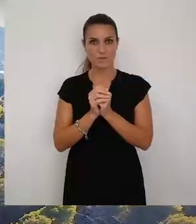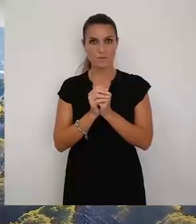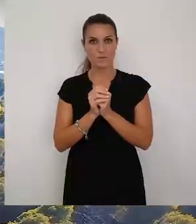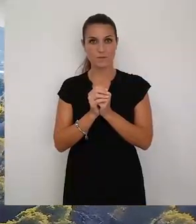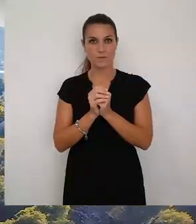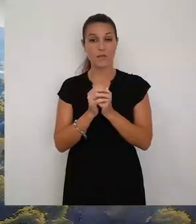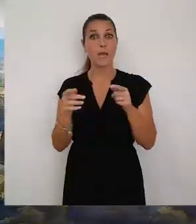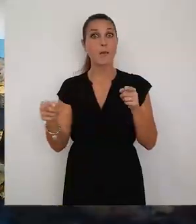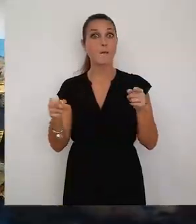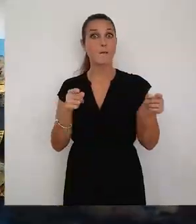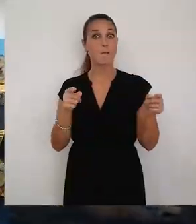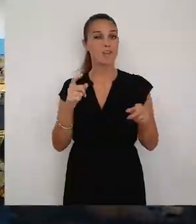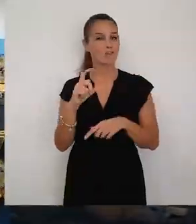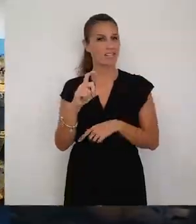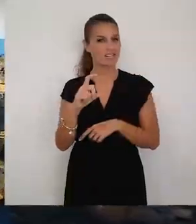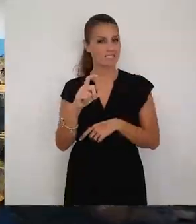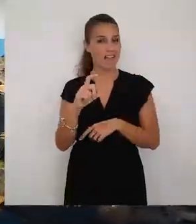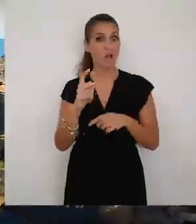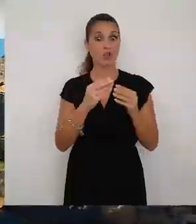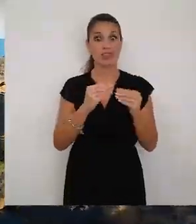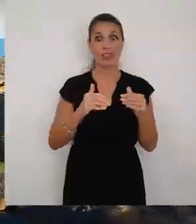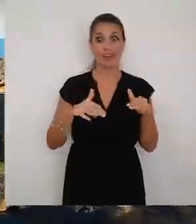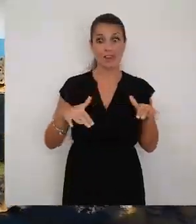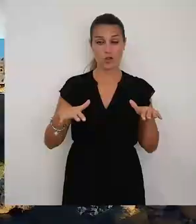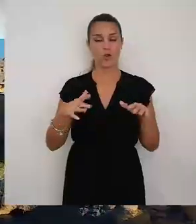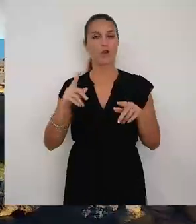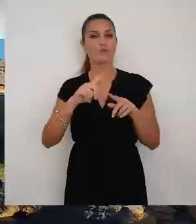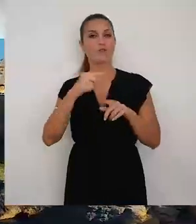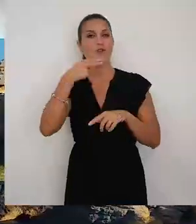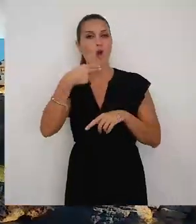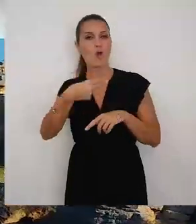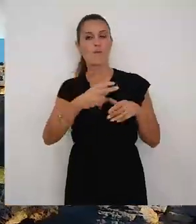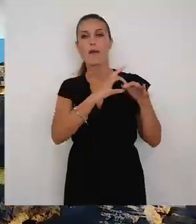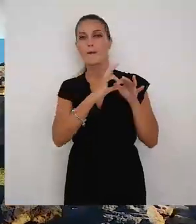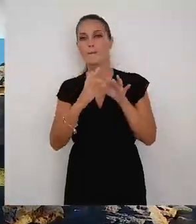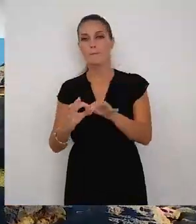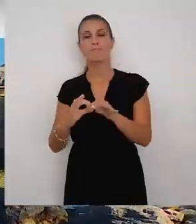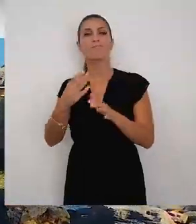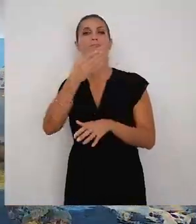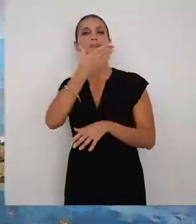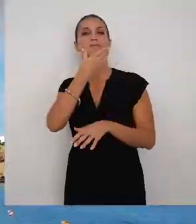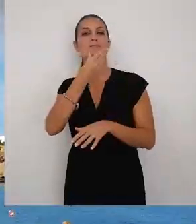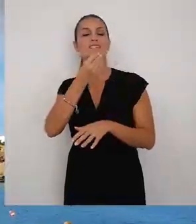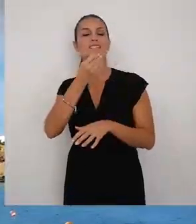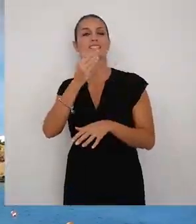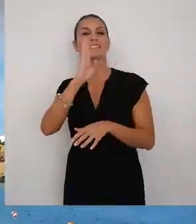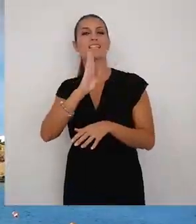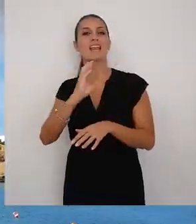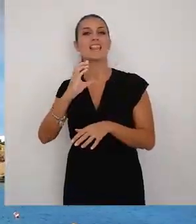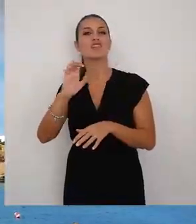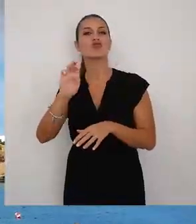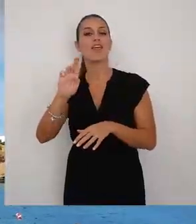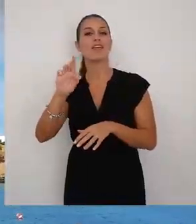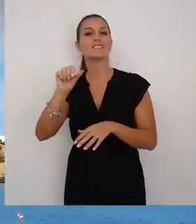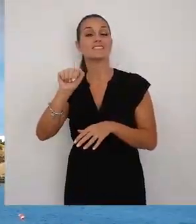Ma è in epoca cristiana che il territorio e il suo nome si legano a Santa Cesarea, vergine eremita che secondo la